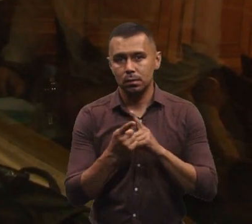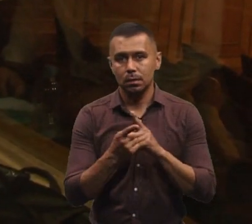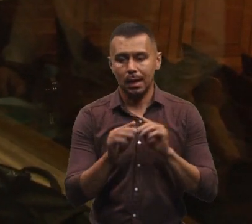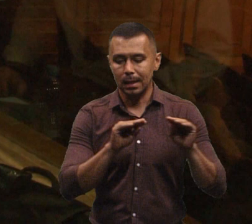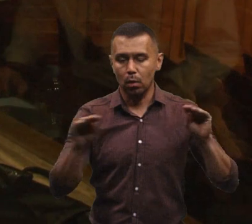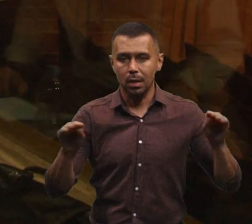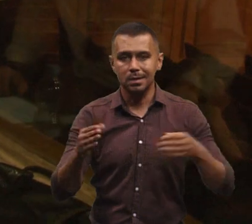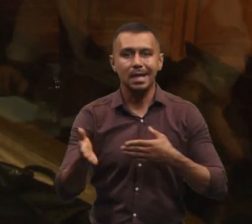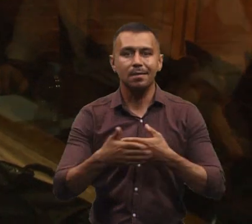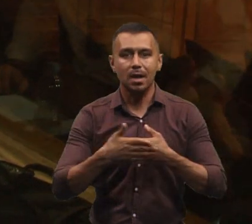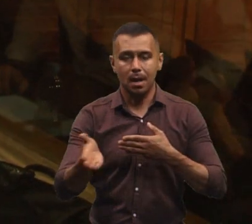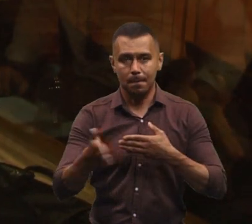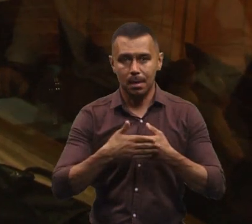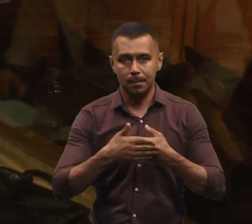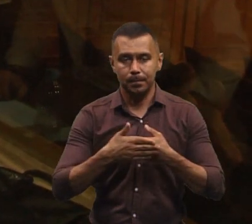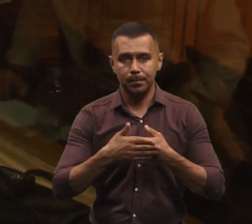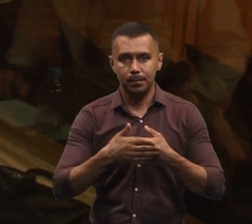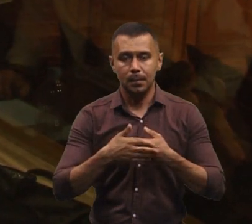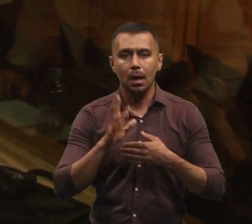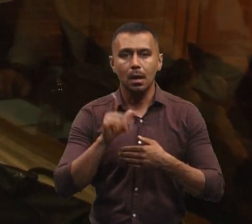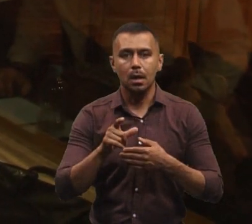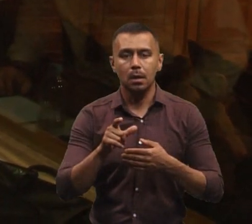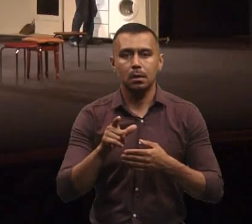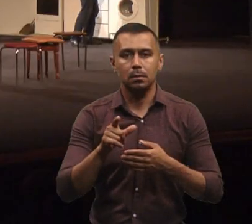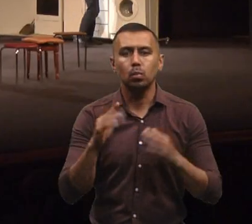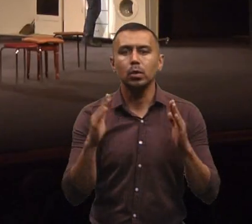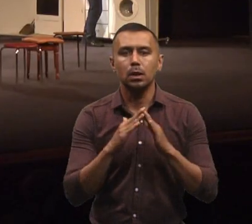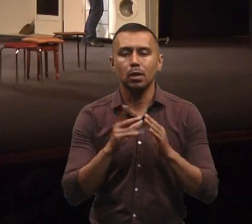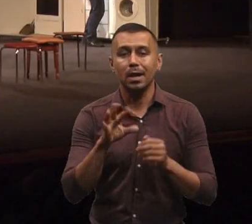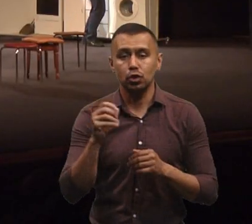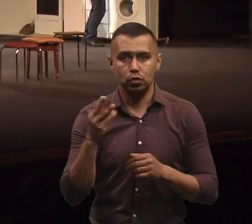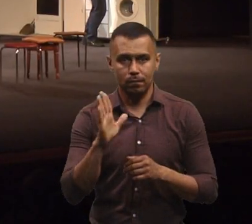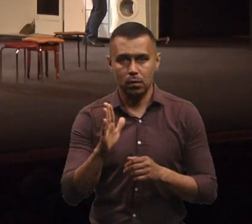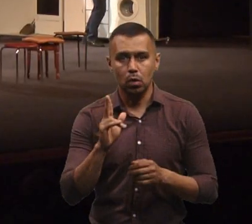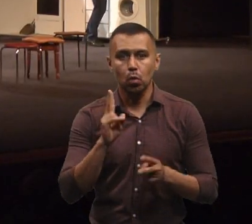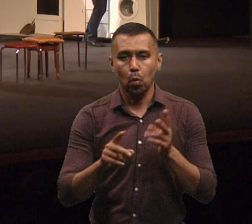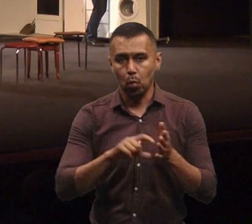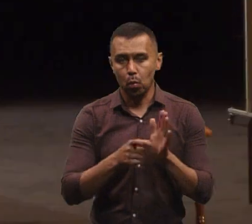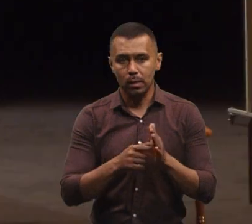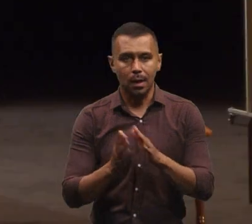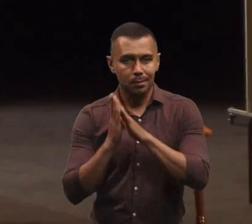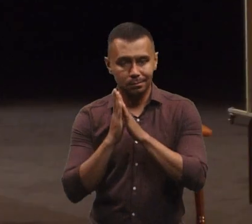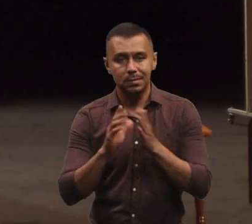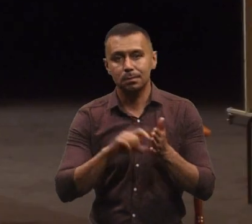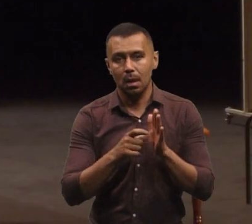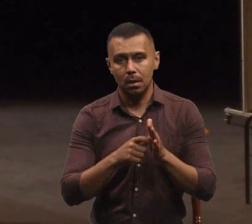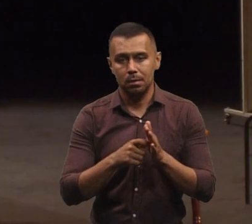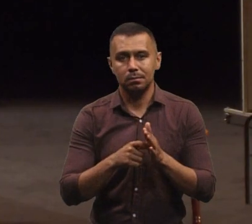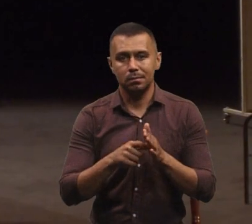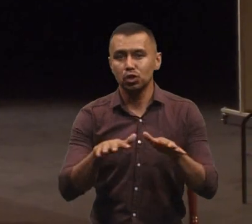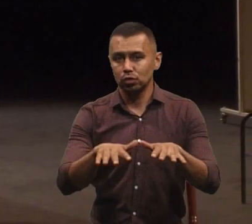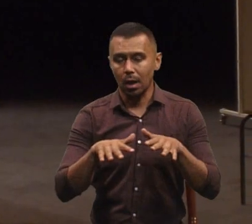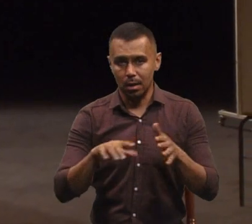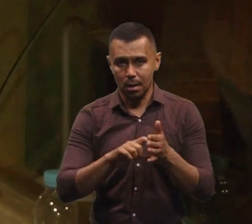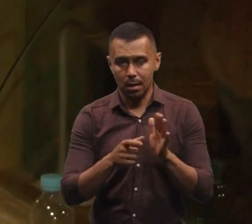декорації з дверима, інстальовані як помешкання кайдашів. Кухня, спальня, зала.